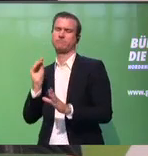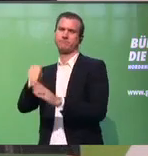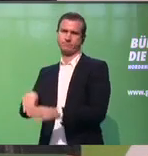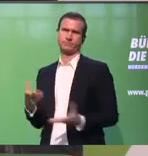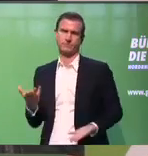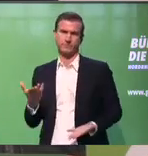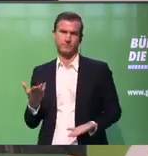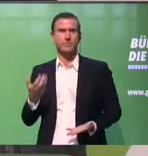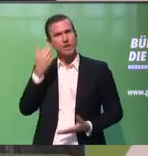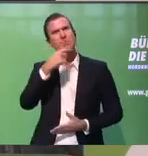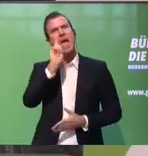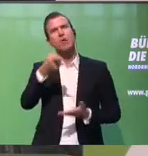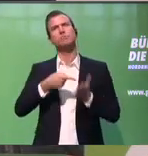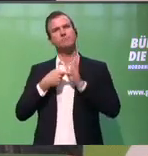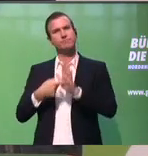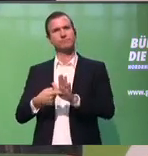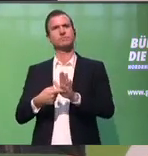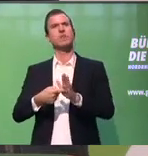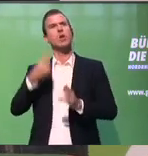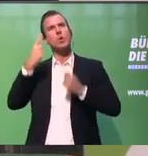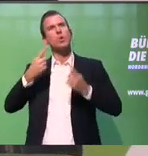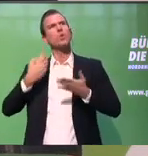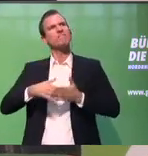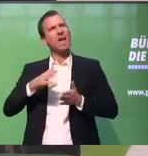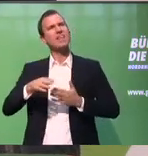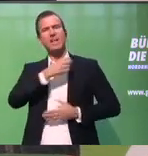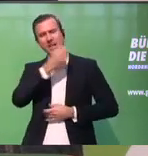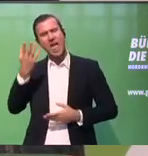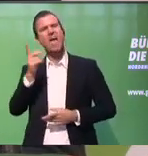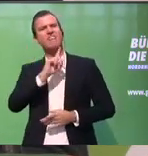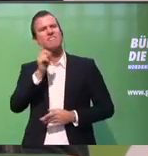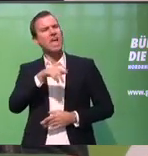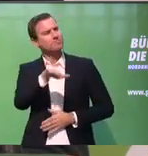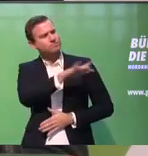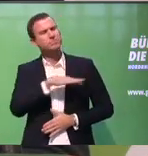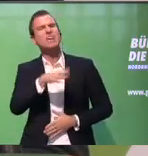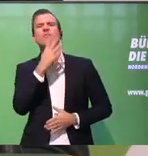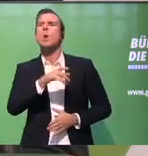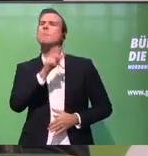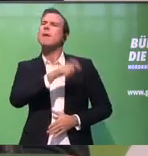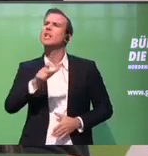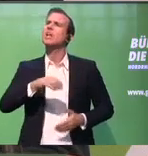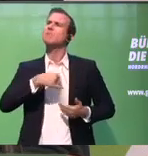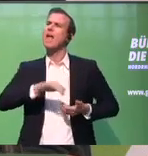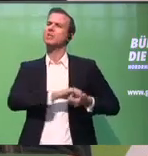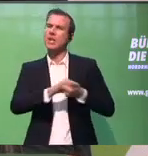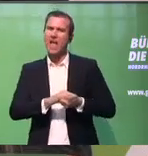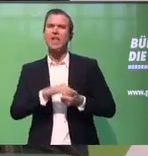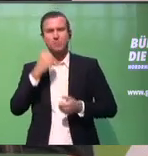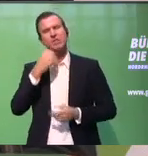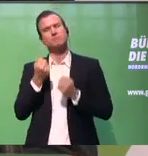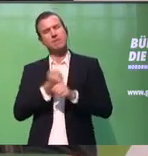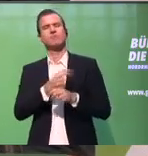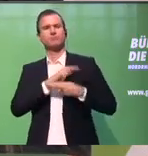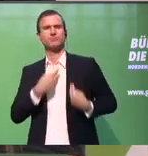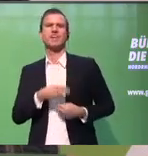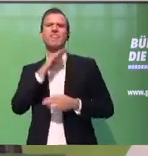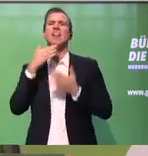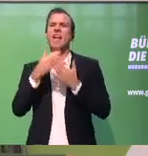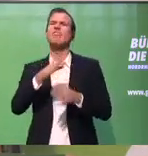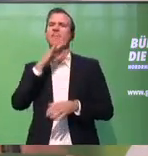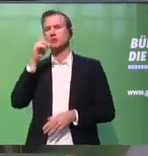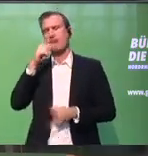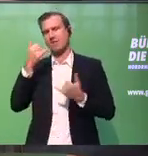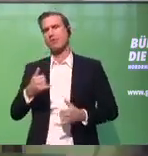euch auch bitten, da auch ein Zeichen zu setzen, dass Grüne weiter ganz klar an der Seite derjenigen sind, die sich für Menschlichkeit und Solidarität einsetzen. Vielen Dank und einen guten